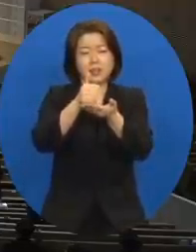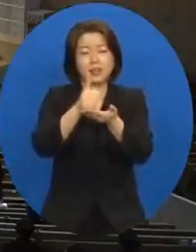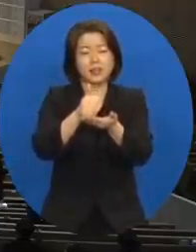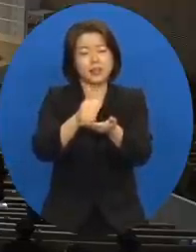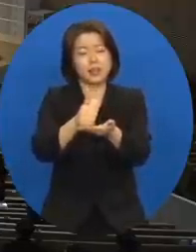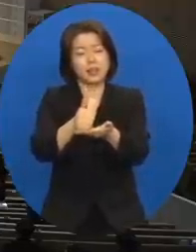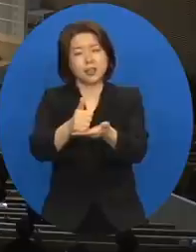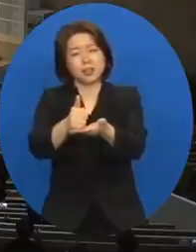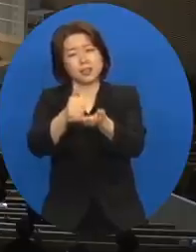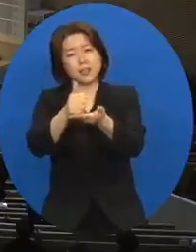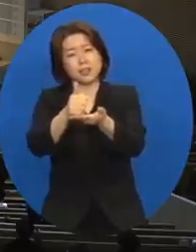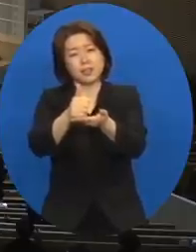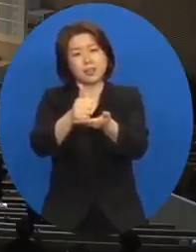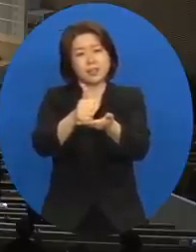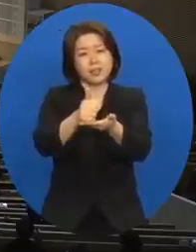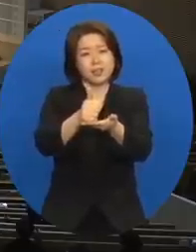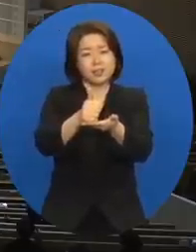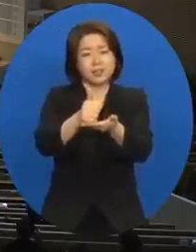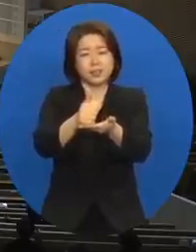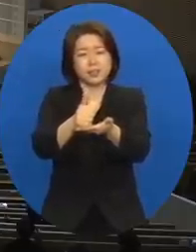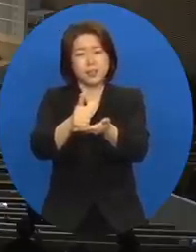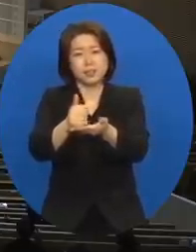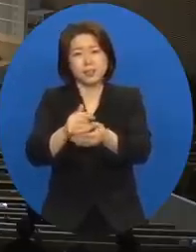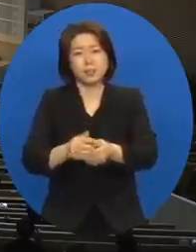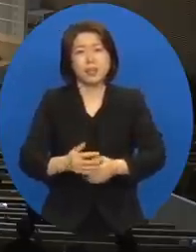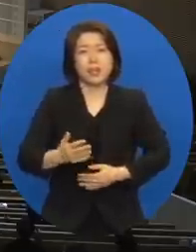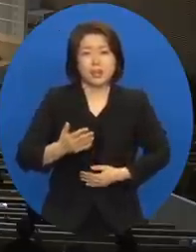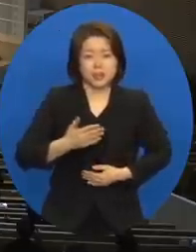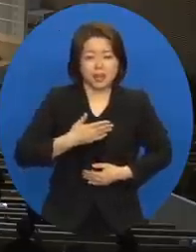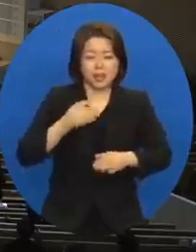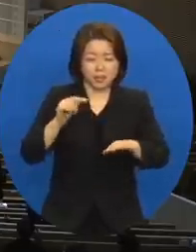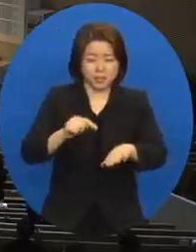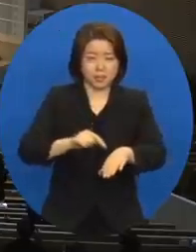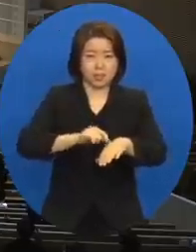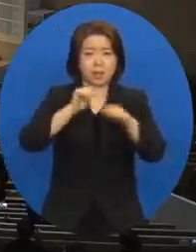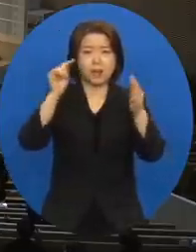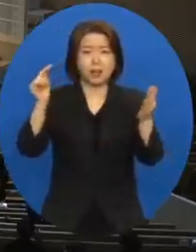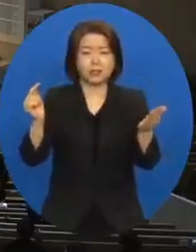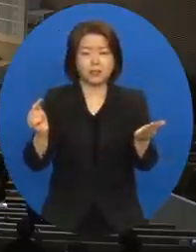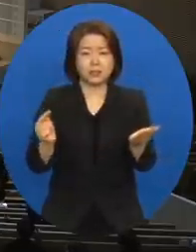아 to love her